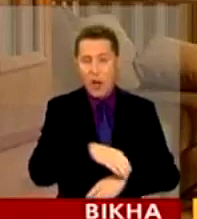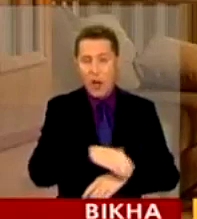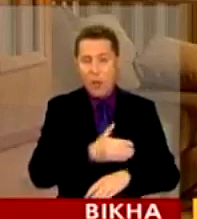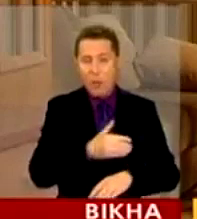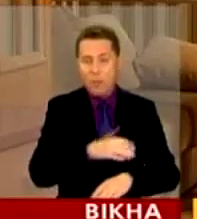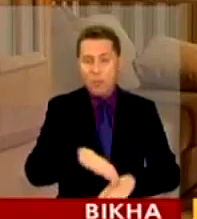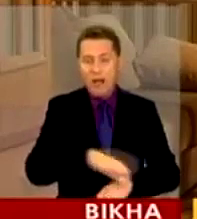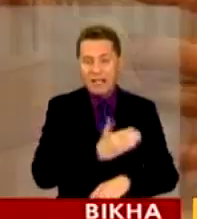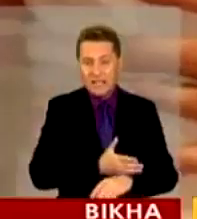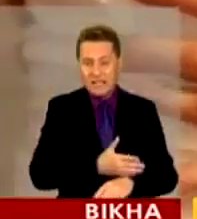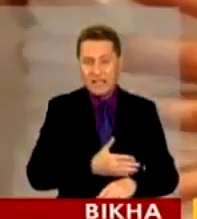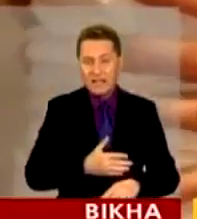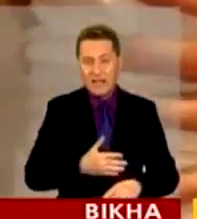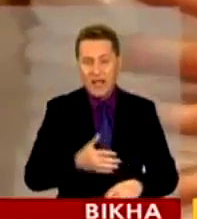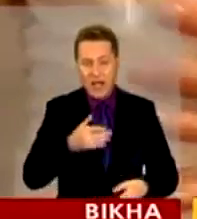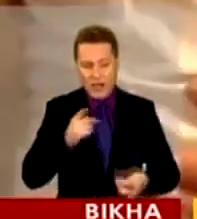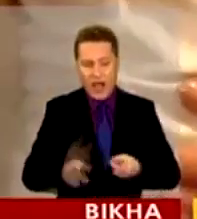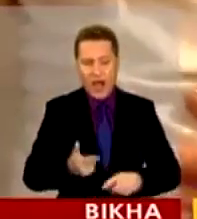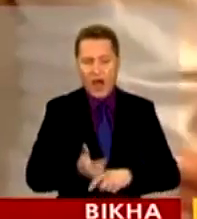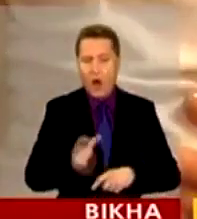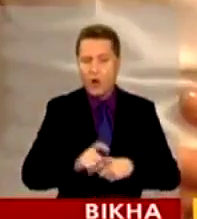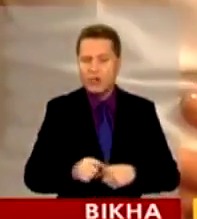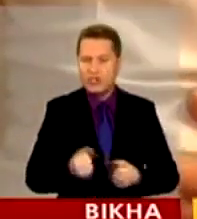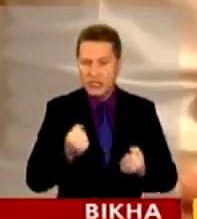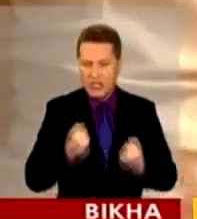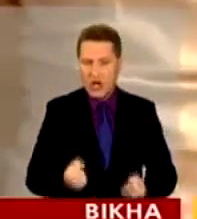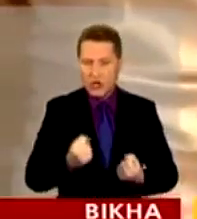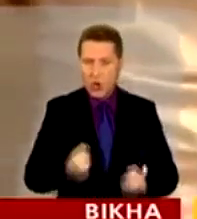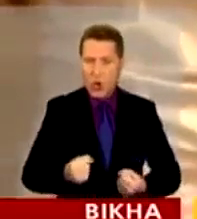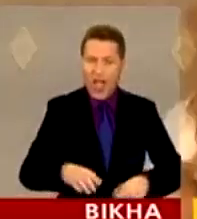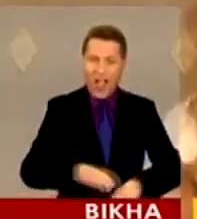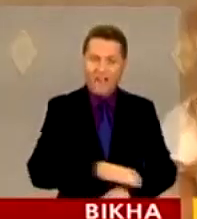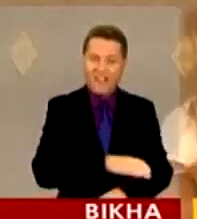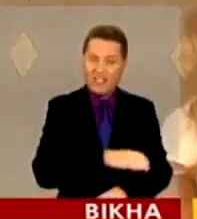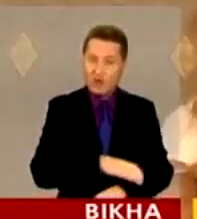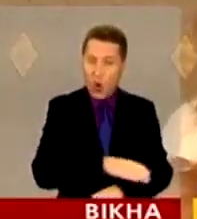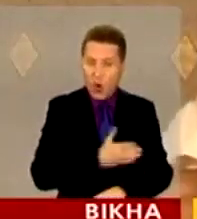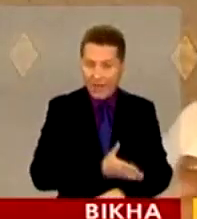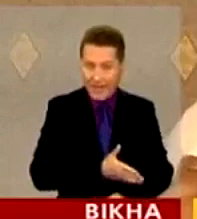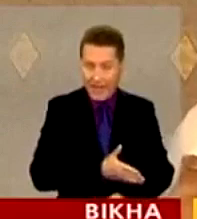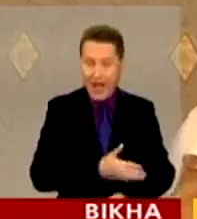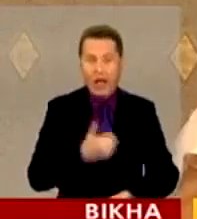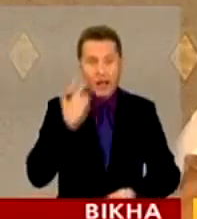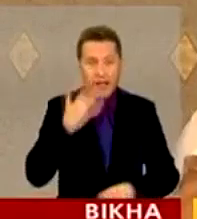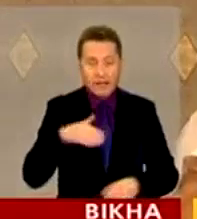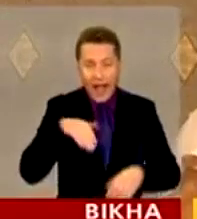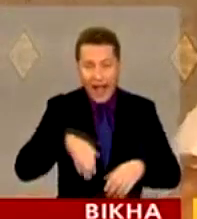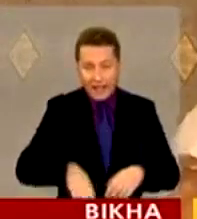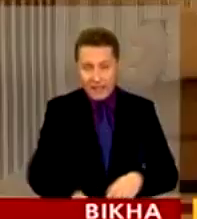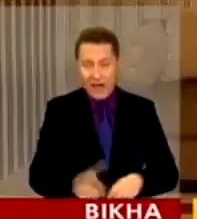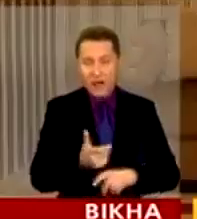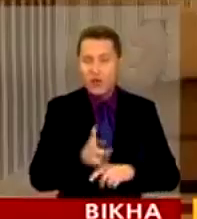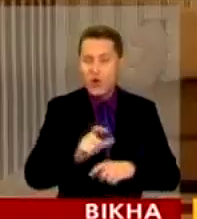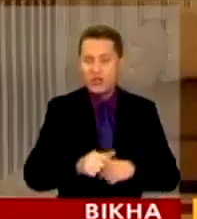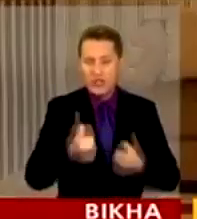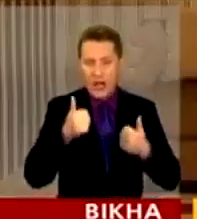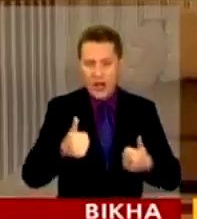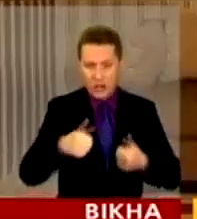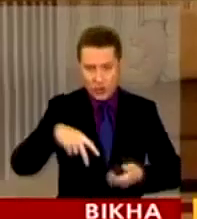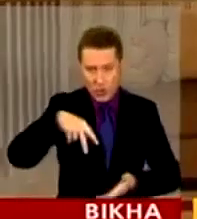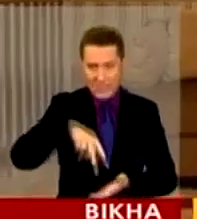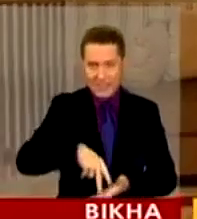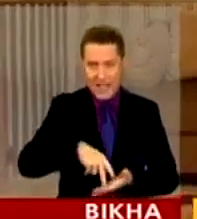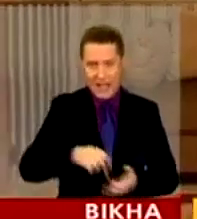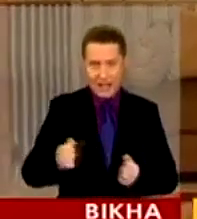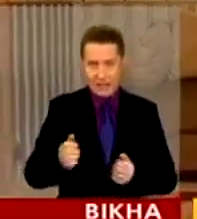сімейне ноу-хау. Дійсно, реально дуже важкі і достатньо високі. Тому, коли Ангеліна їх одягає, вона дуже добре стоїть в